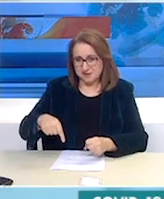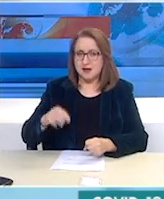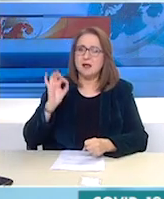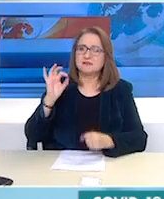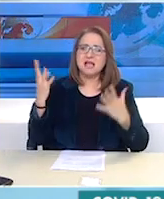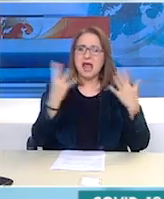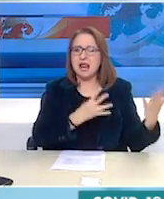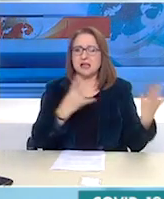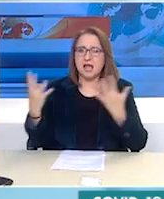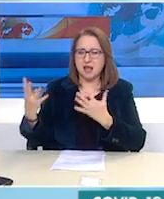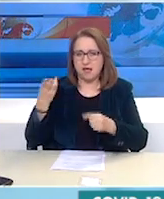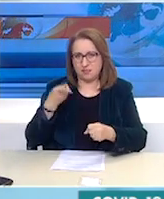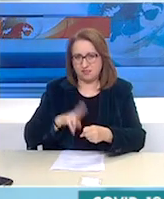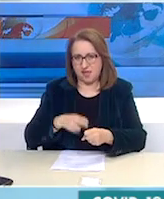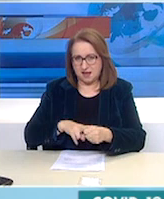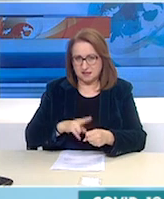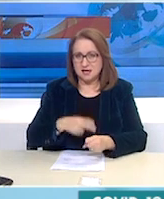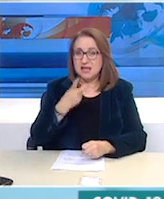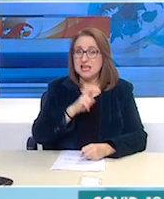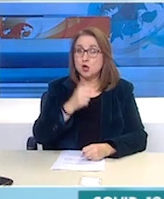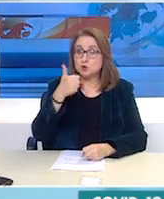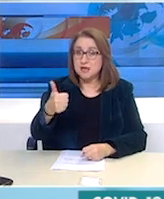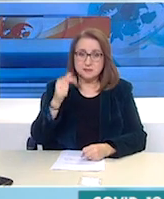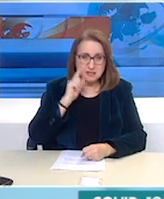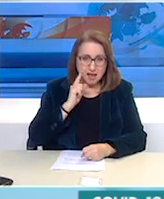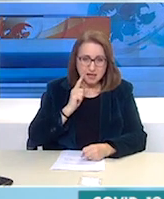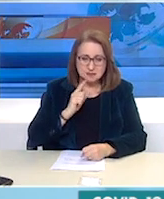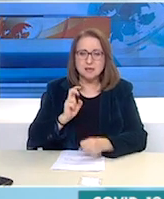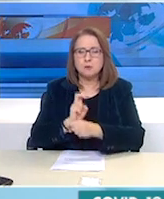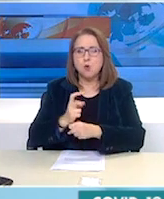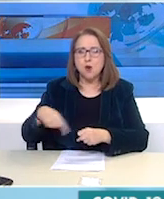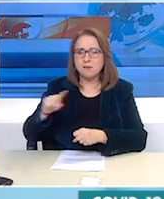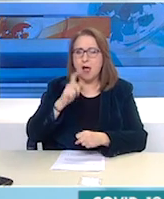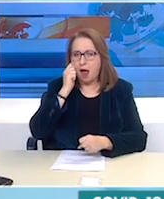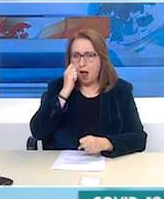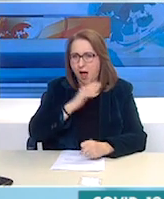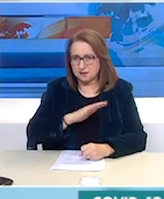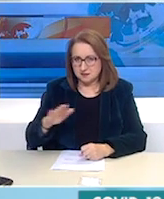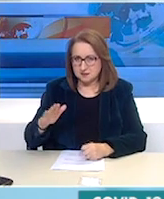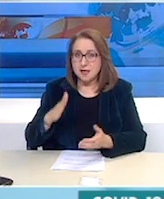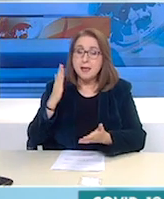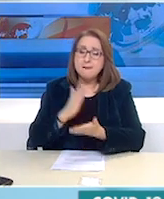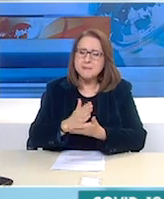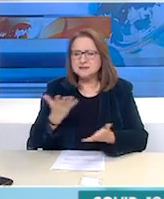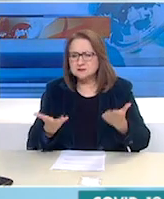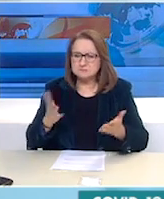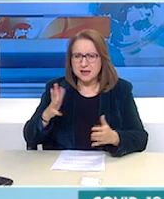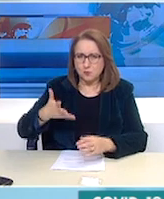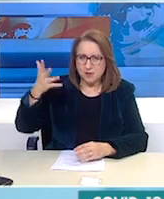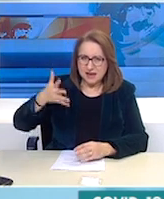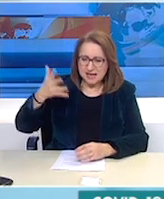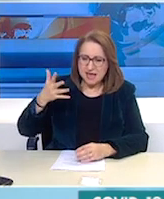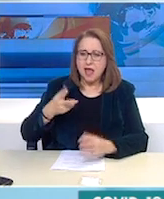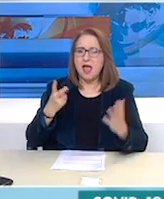χώρα. 26 ήταν γυναίκες και οι υπόλοιποι άνδρες. Η διάμεση ηλικία των θανάτων συμπολιτών μας ήταν τα 72 έτη και